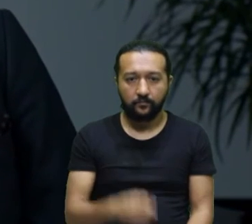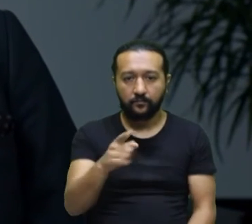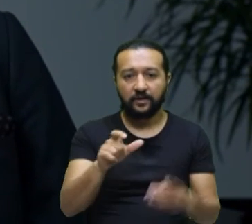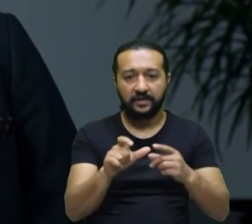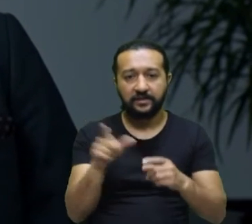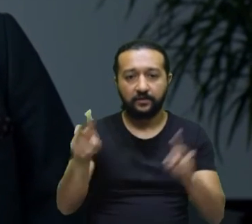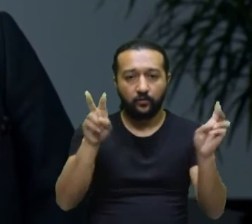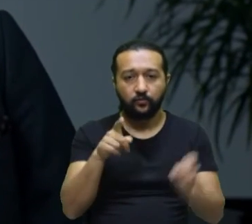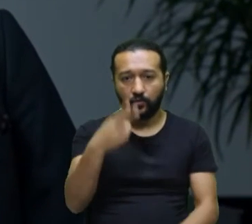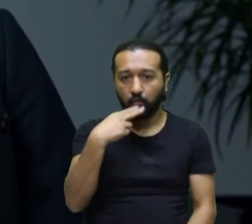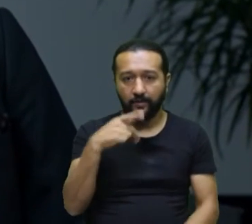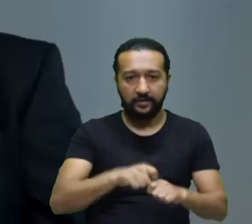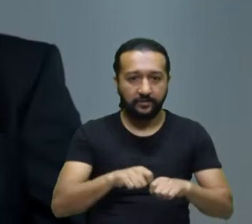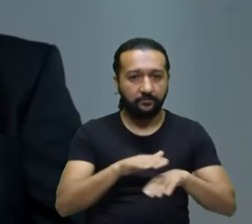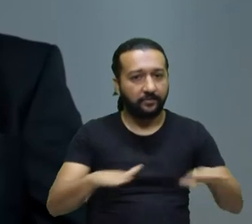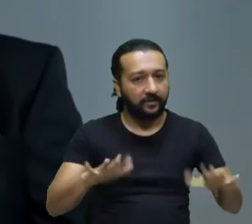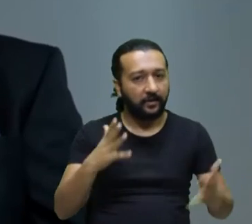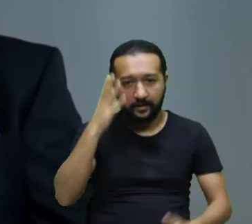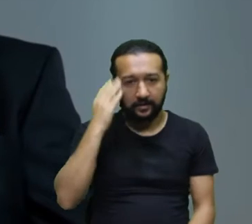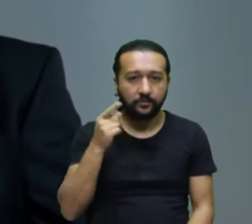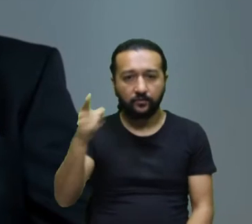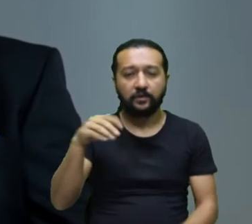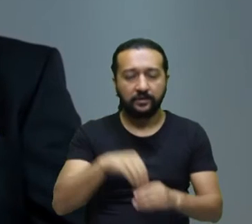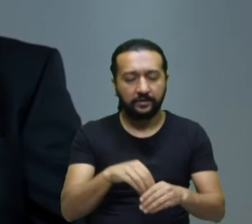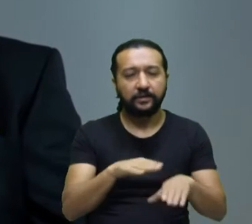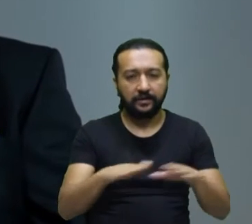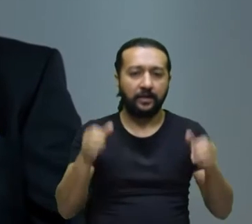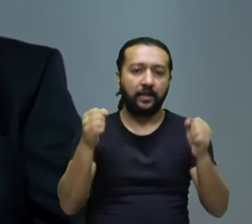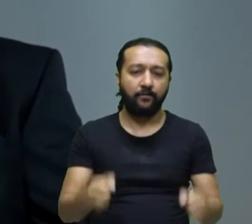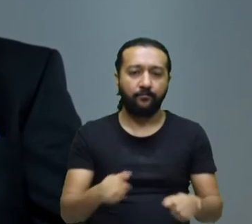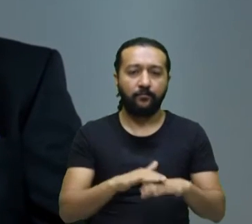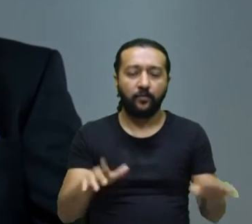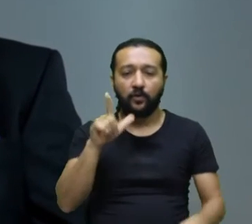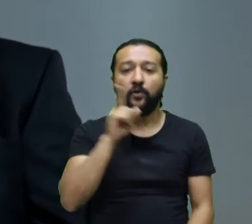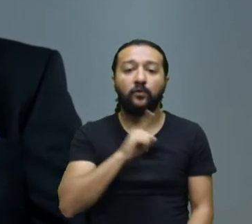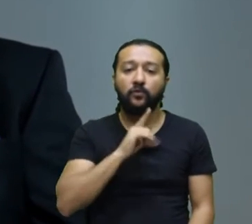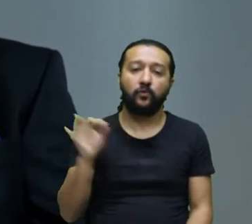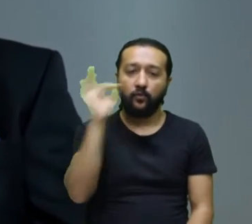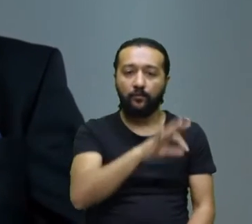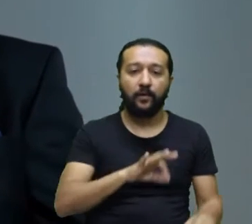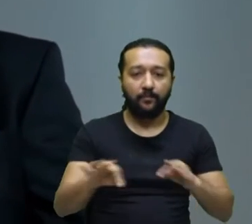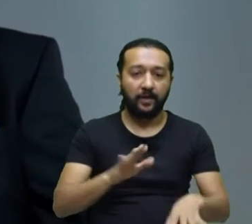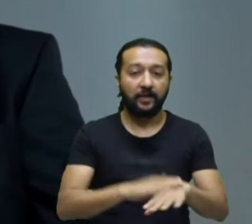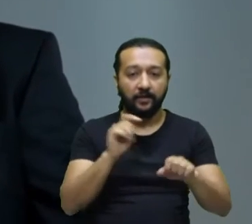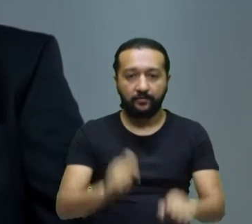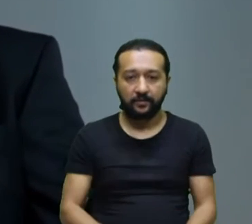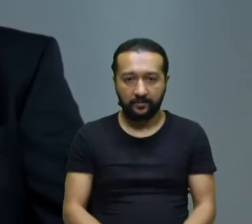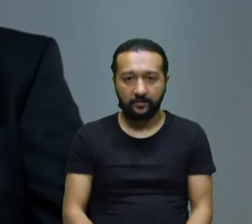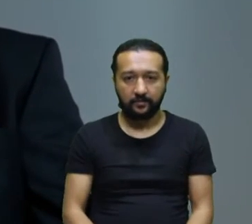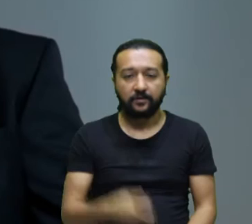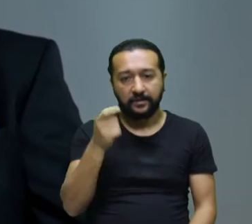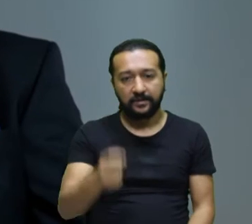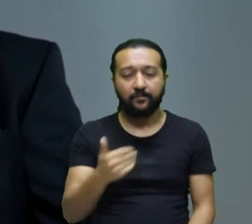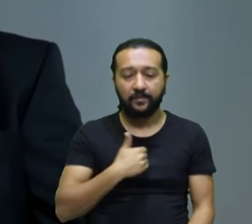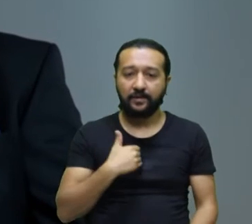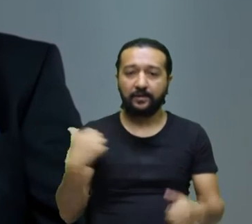Şedid konusundaki nöbetiniz bitti anlaşılan. Orada yeteri kadar kaldım. Londra'ya dönme planları yaparken